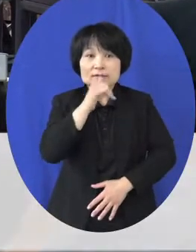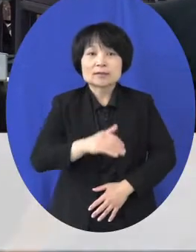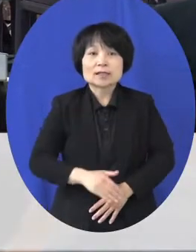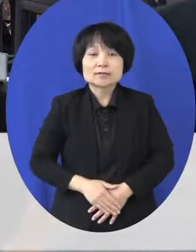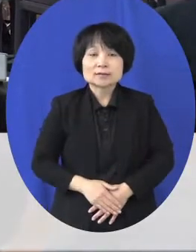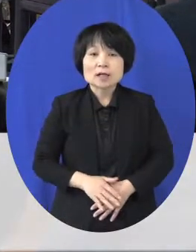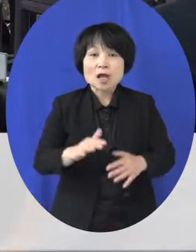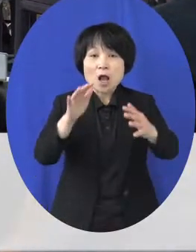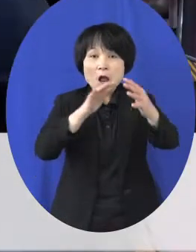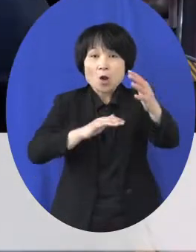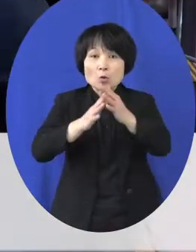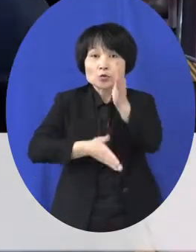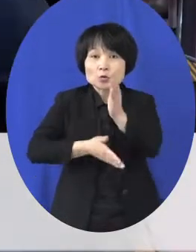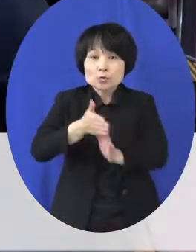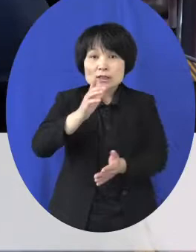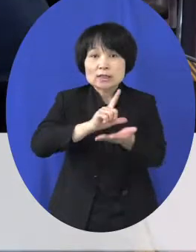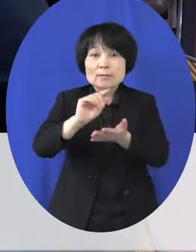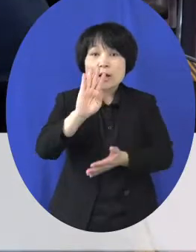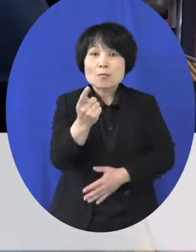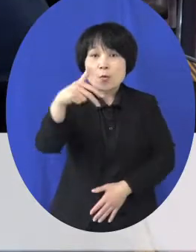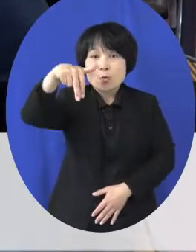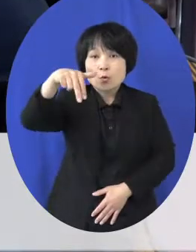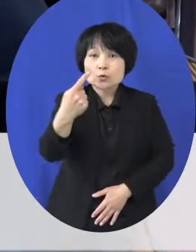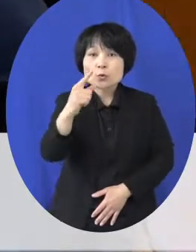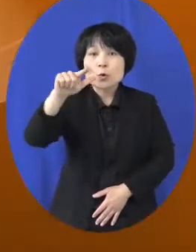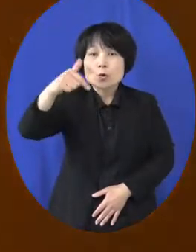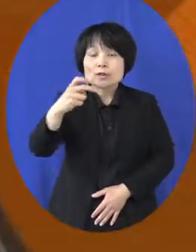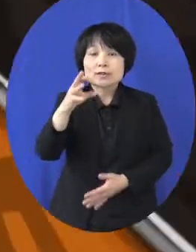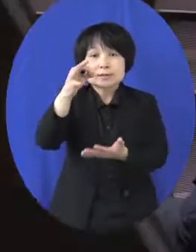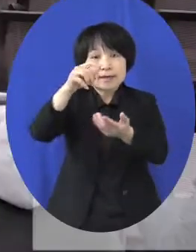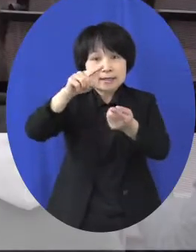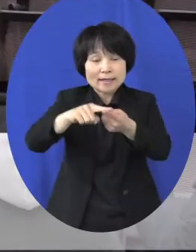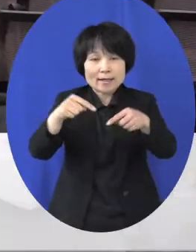공주시 지방보조금 심의위원회가 개최됐습니다.